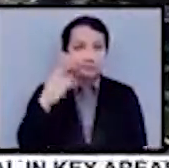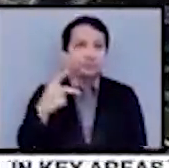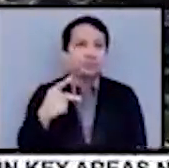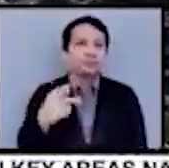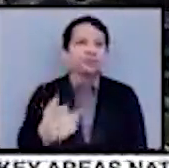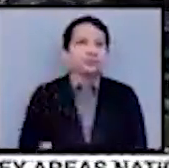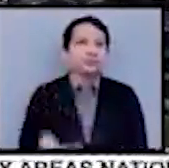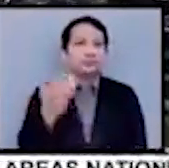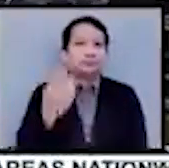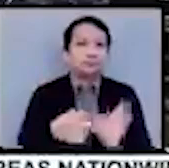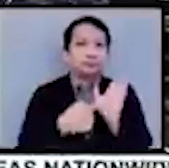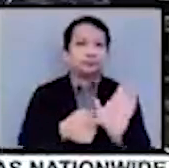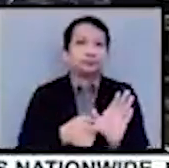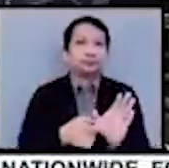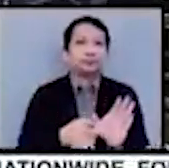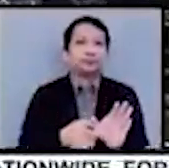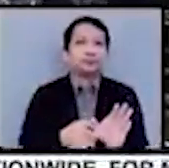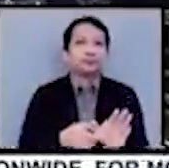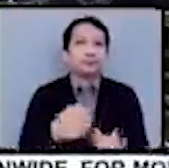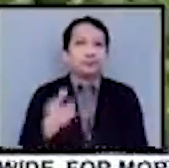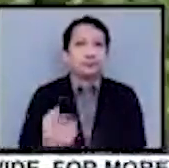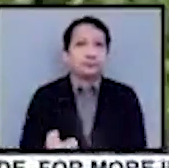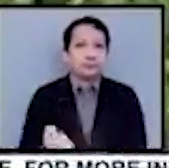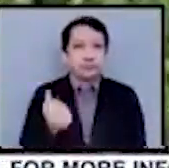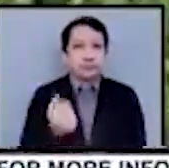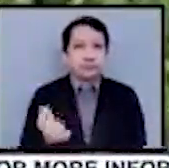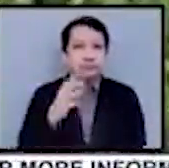Pardilla, para sa Morning Show ng Bayan, Rise and Shine Pilipinas.